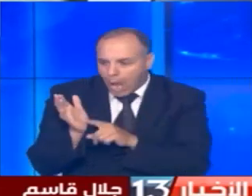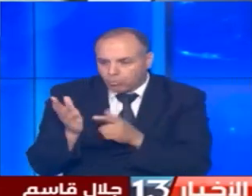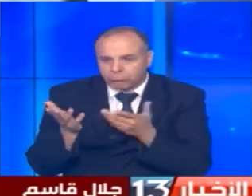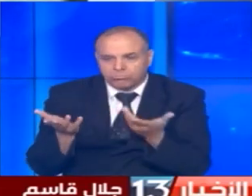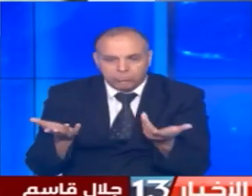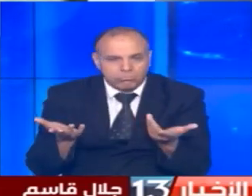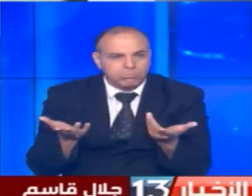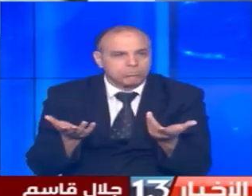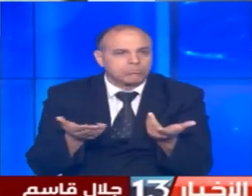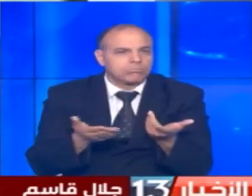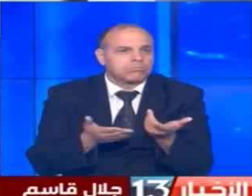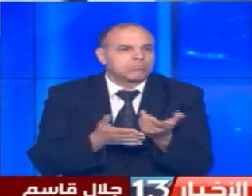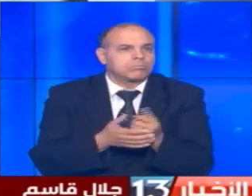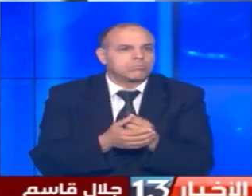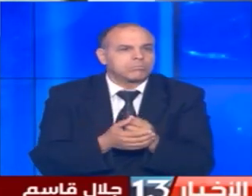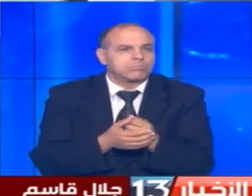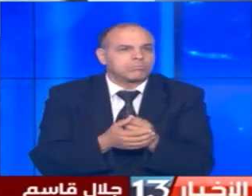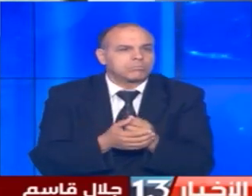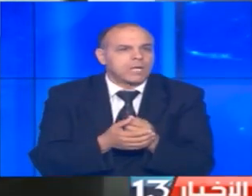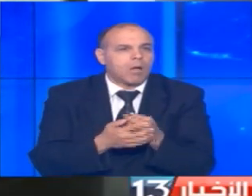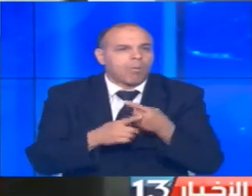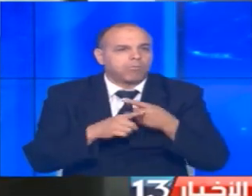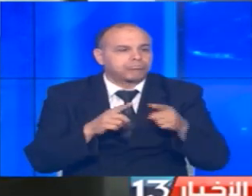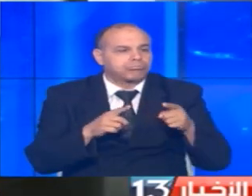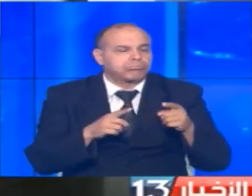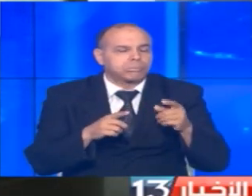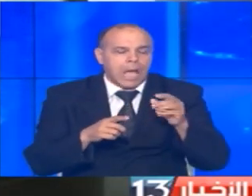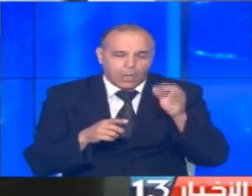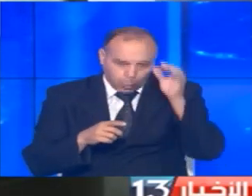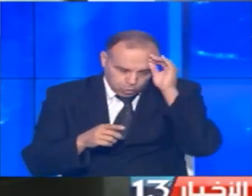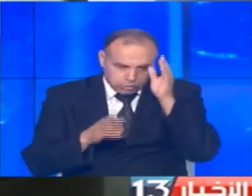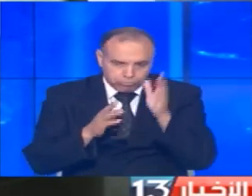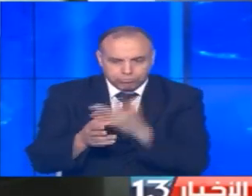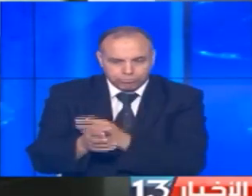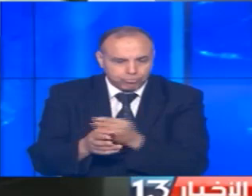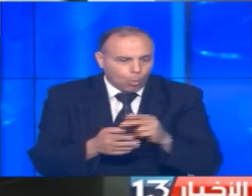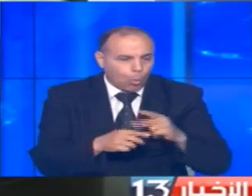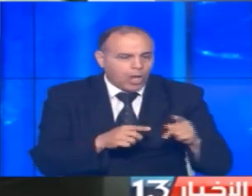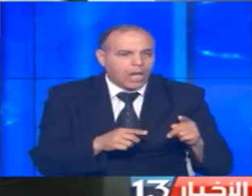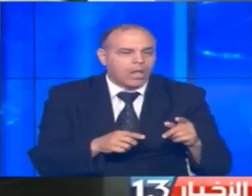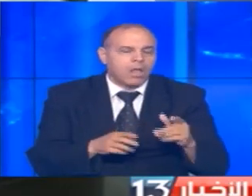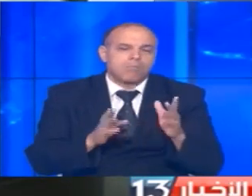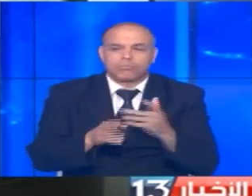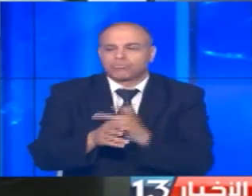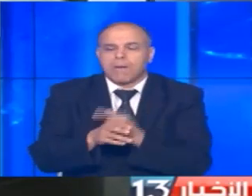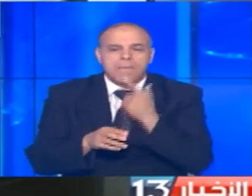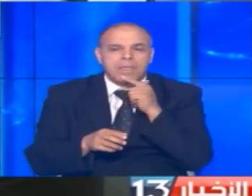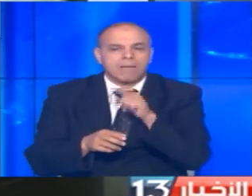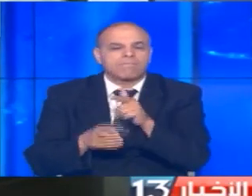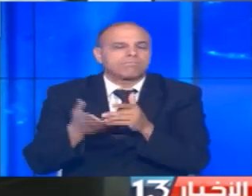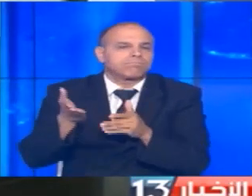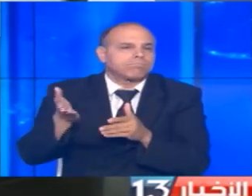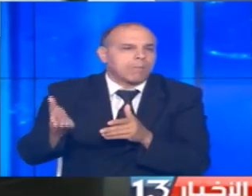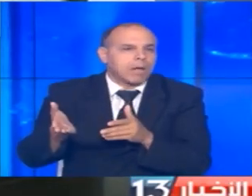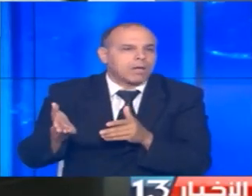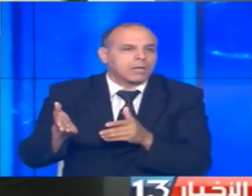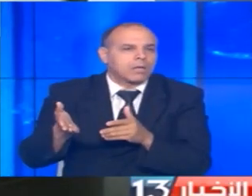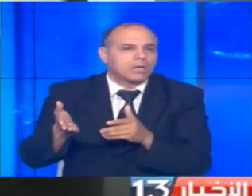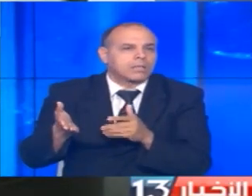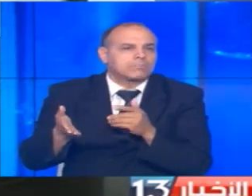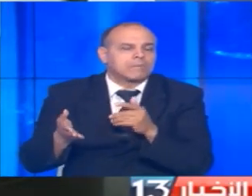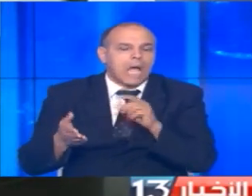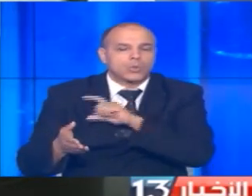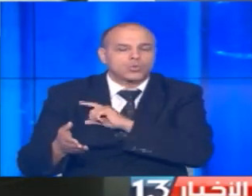مستوى المختلف المستشفيات، مستشفيات في الاقتناءات، معناها مستشفى تلقاها معناتها